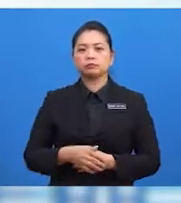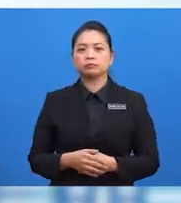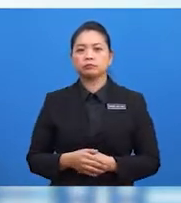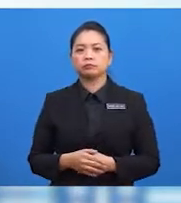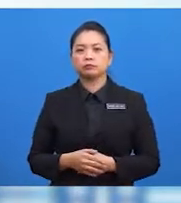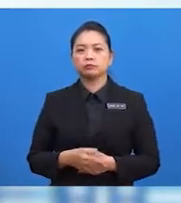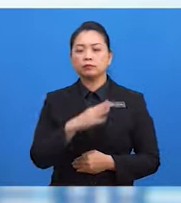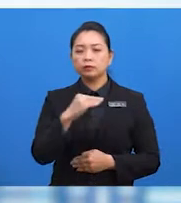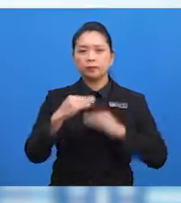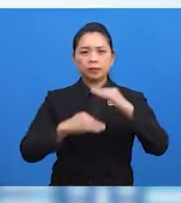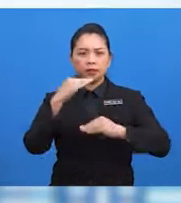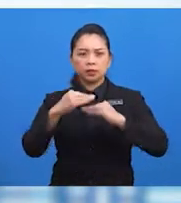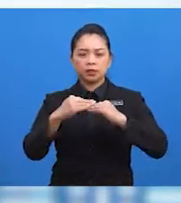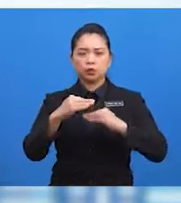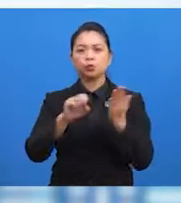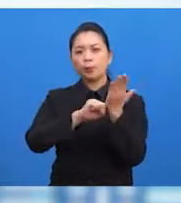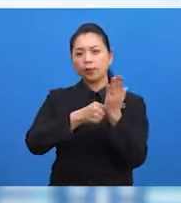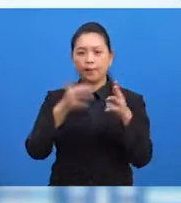manusia.